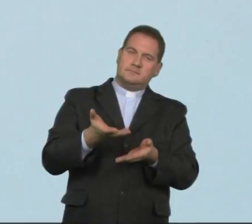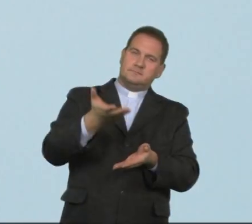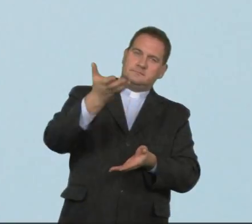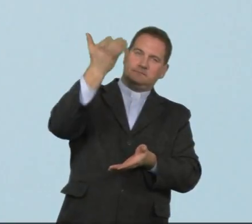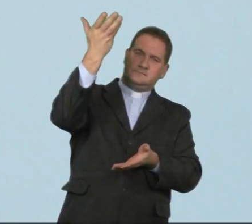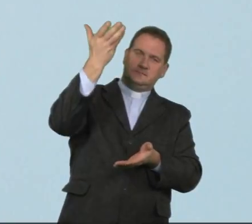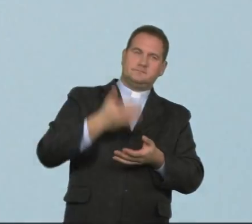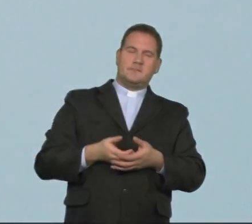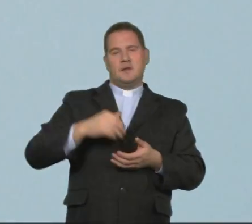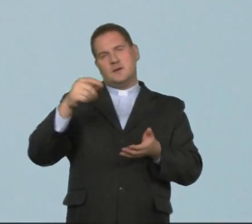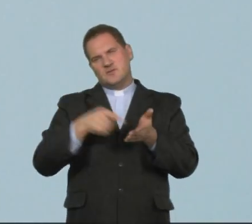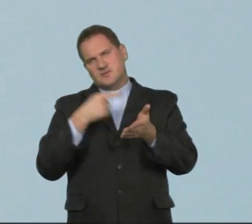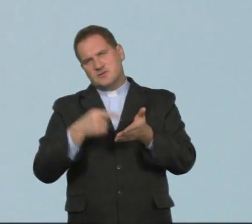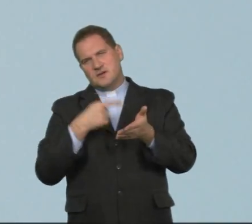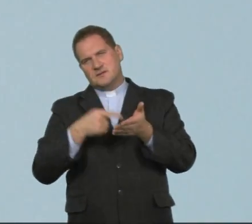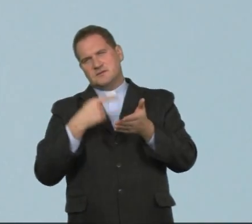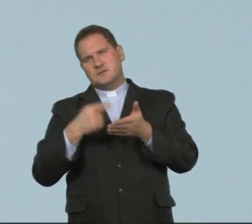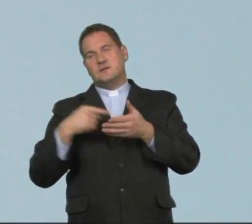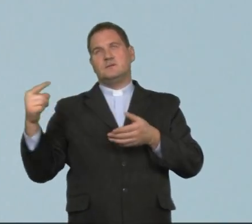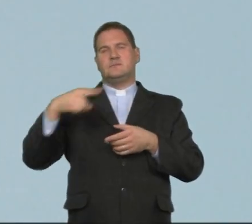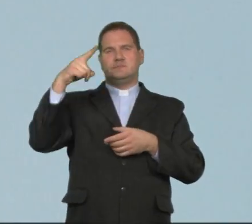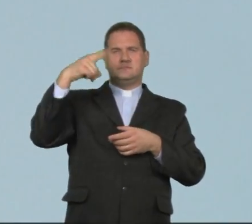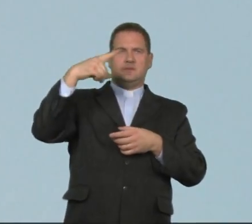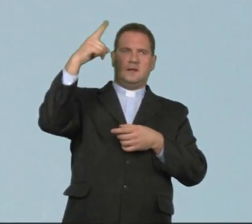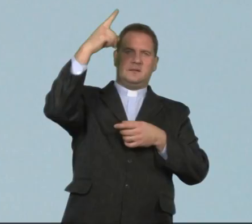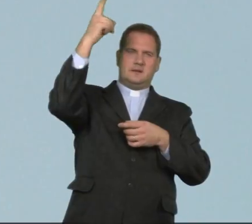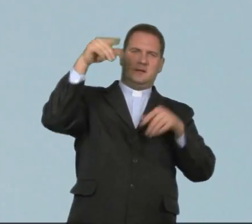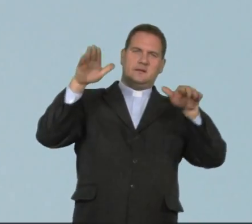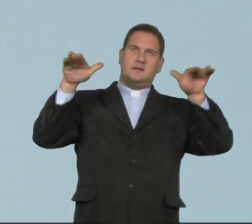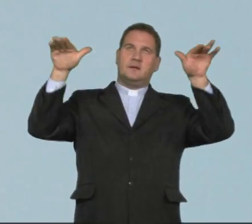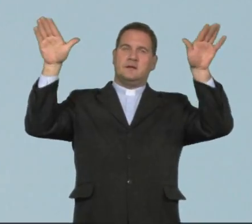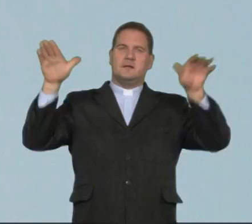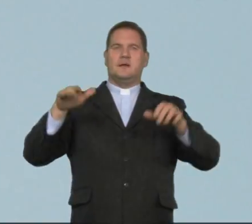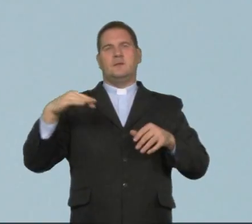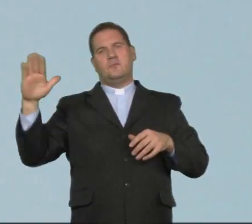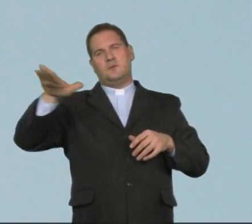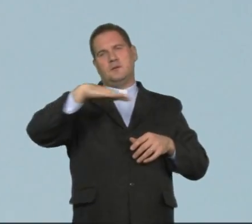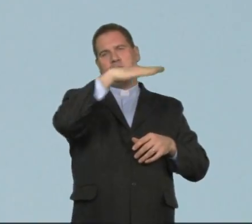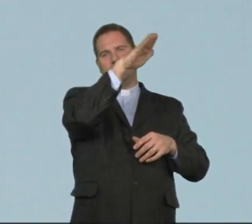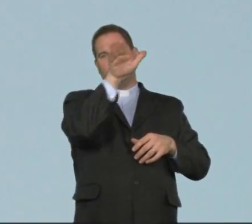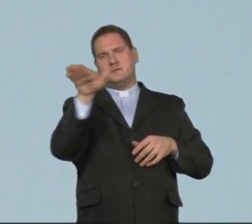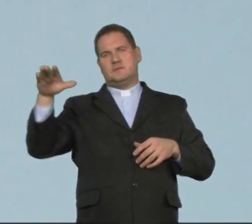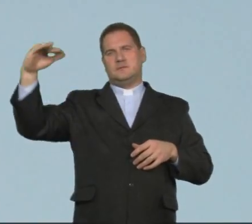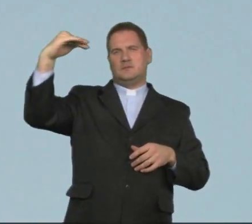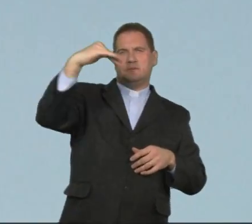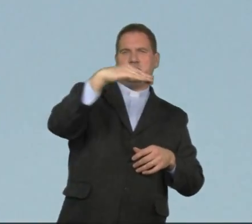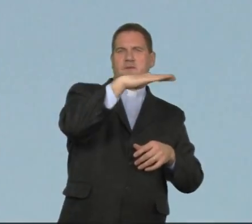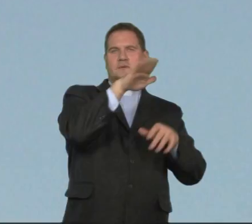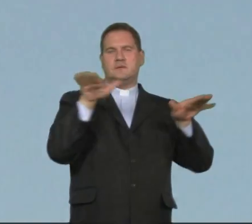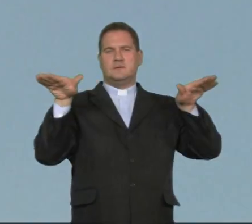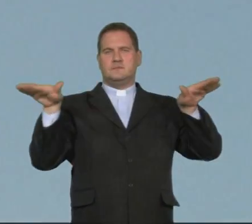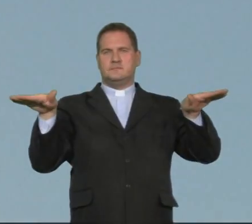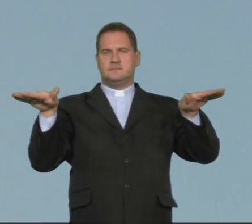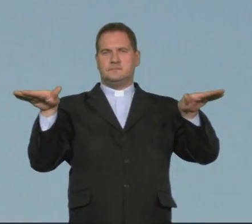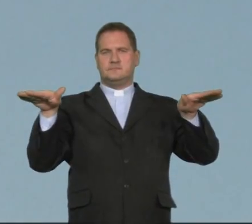powietrza, czyli gdy ogrzane powietrze unosi się do góry, często krąży wysoko nad leśną